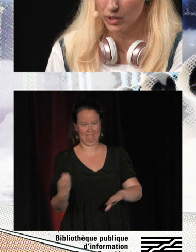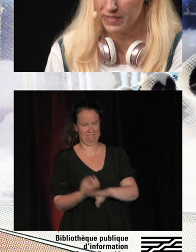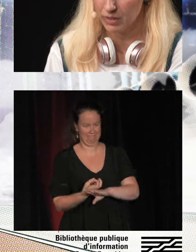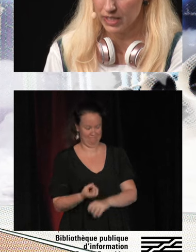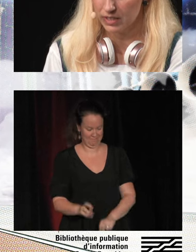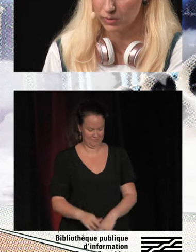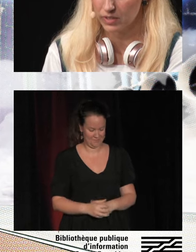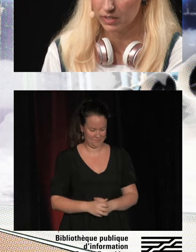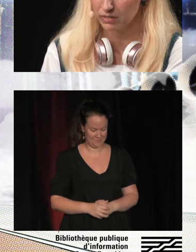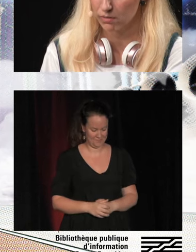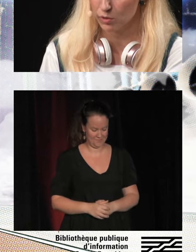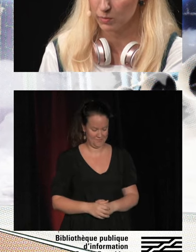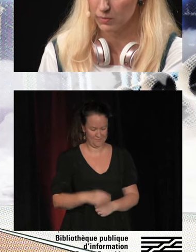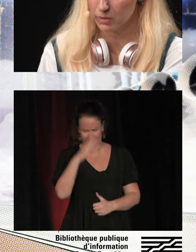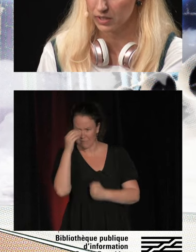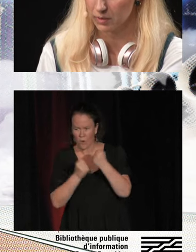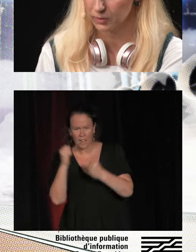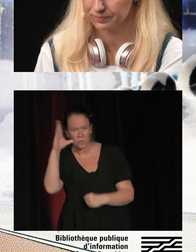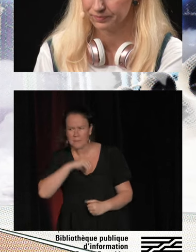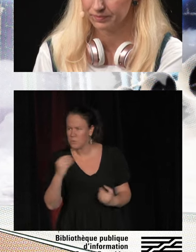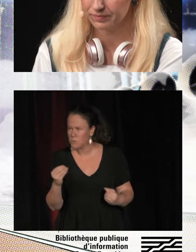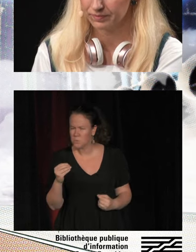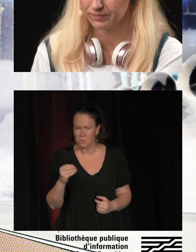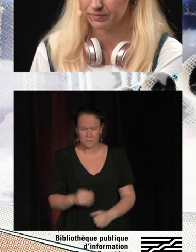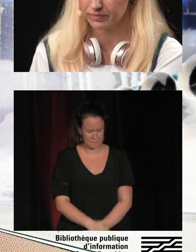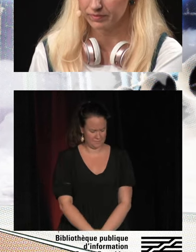On en est où dans SMK, là, aussi hein? J'ai complètement oublié, également.